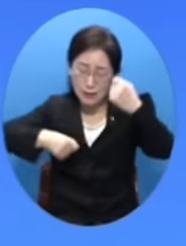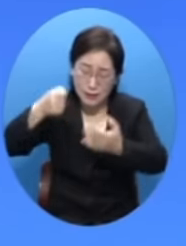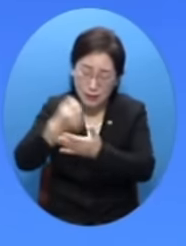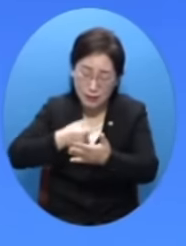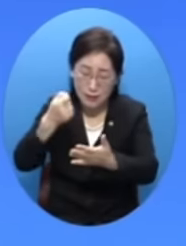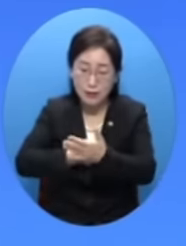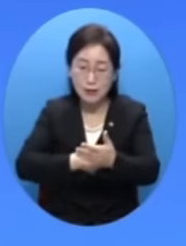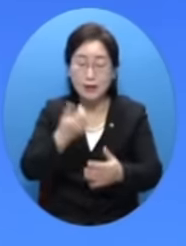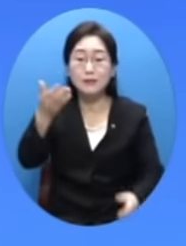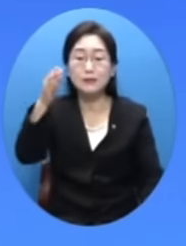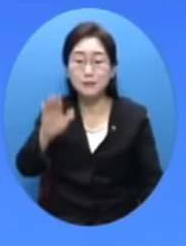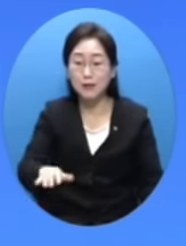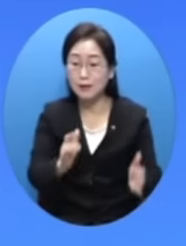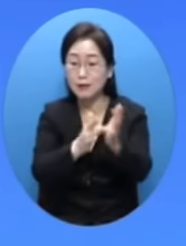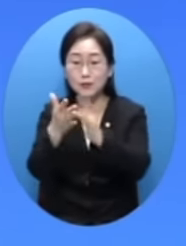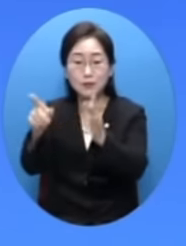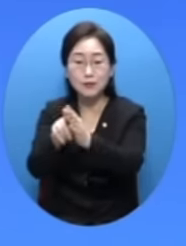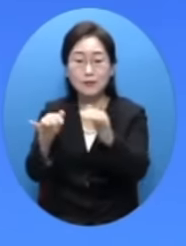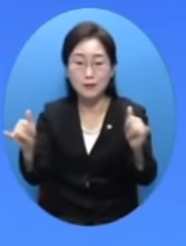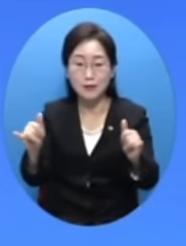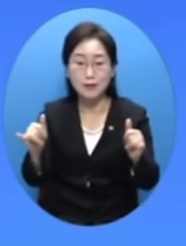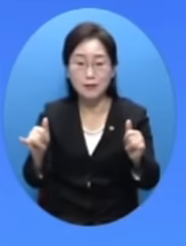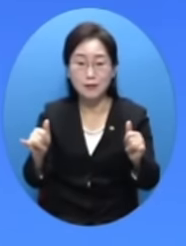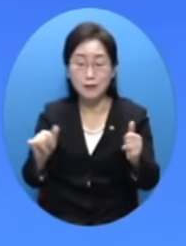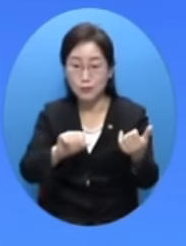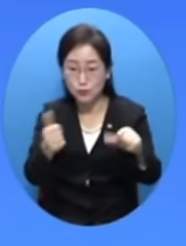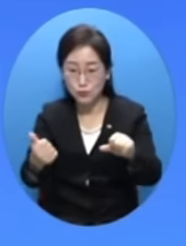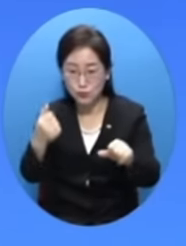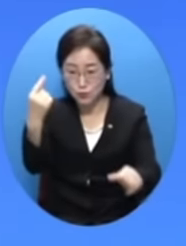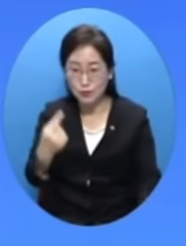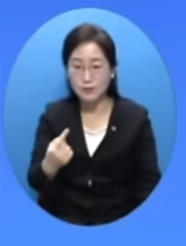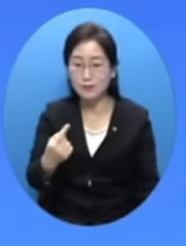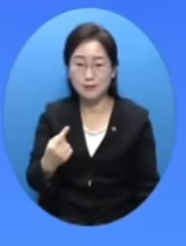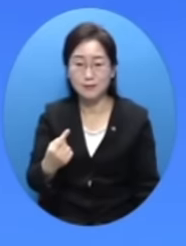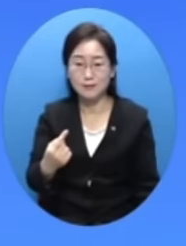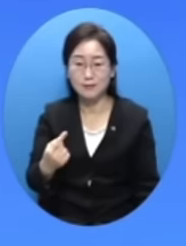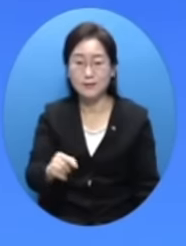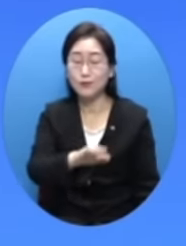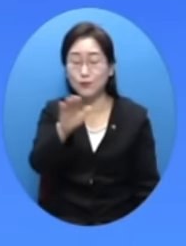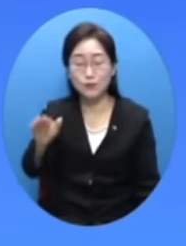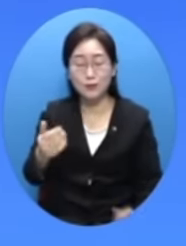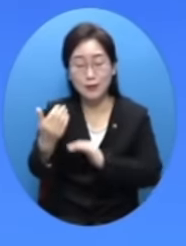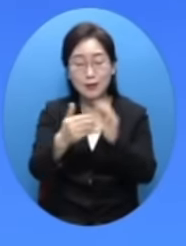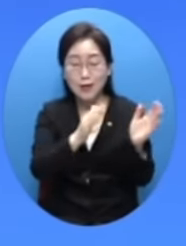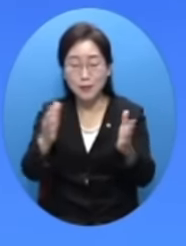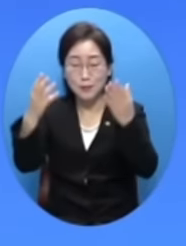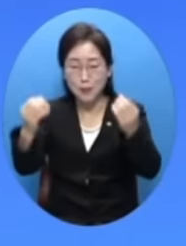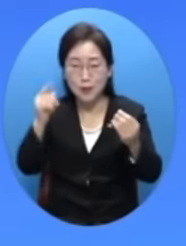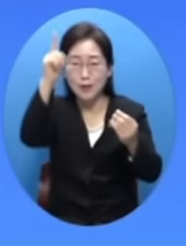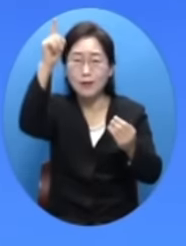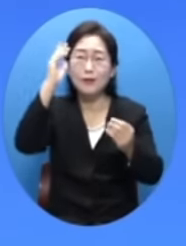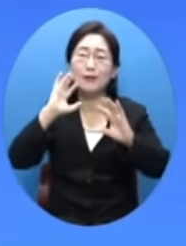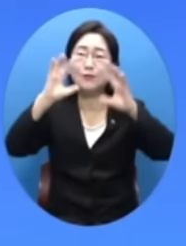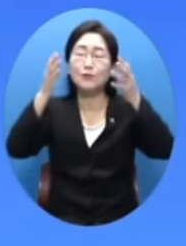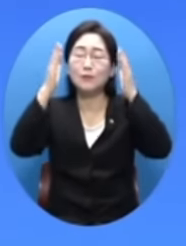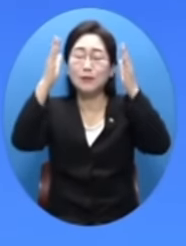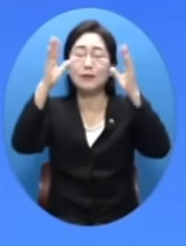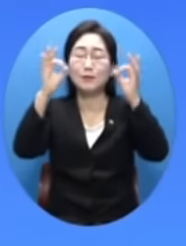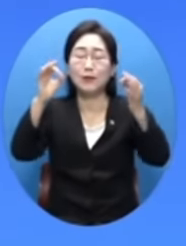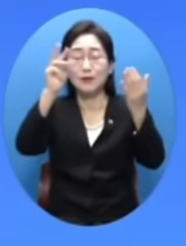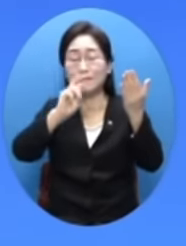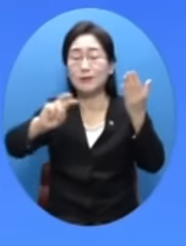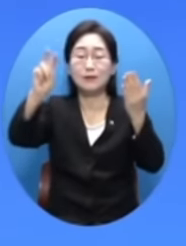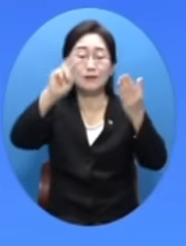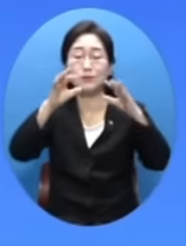울지만은 우리 예수를 믿는 사람은 죽음이 다가와도 우리의 예비된 영생 천국을 바라보며 찬송을